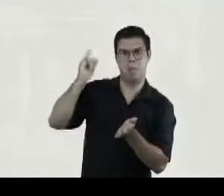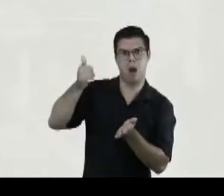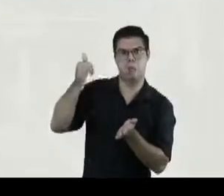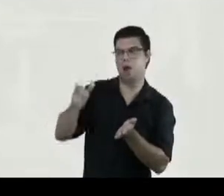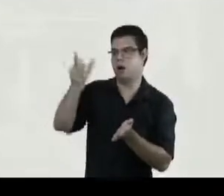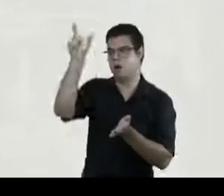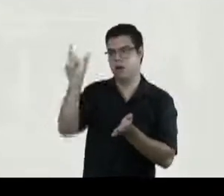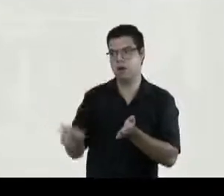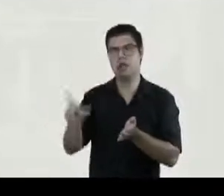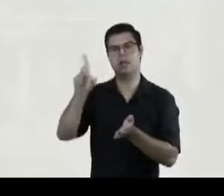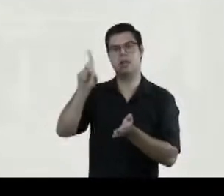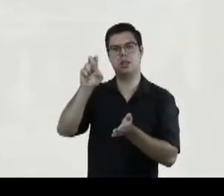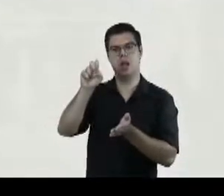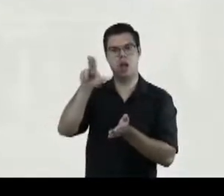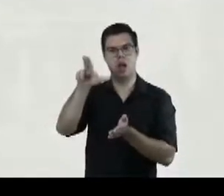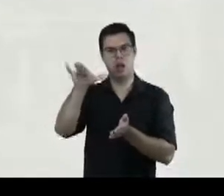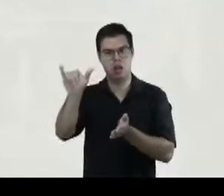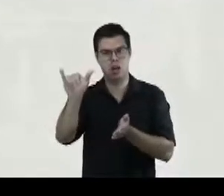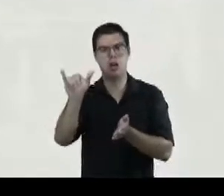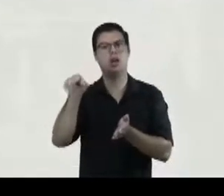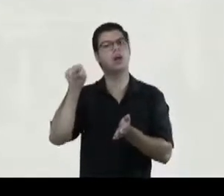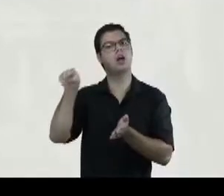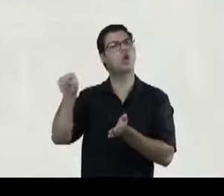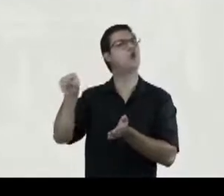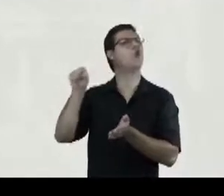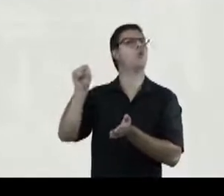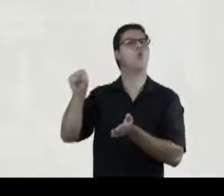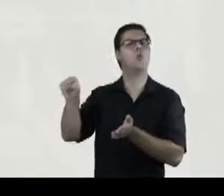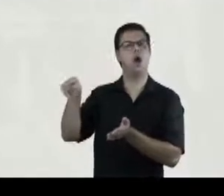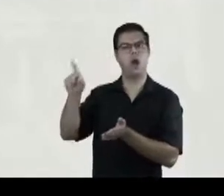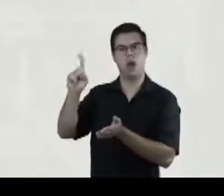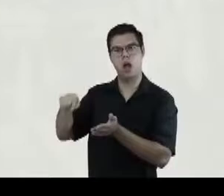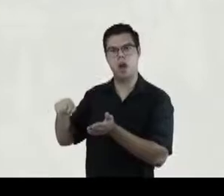parisien. À quoi ça sert? Eh bien,